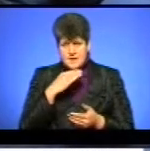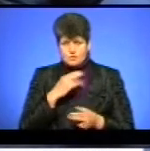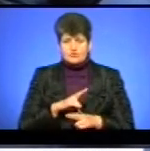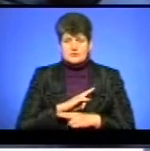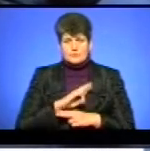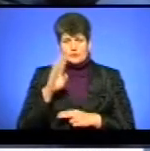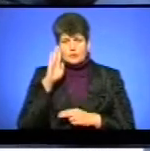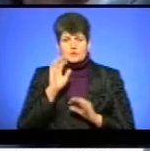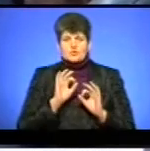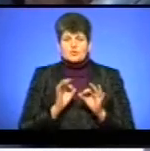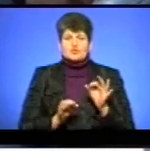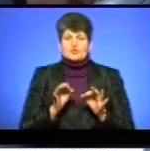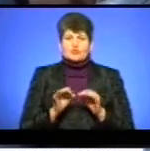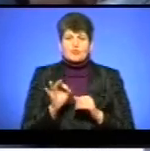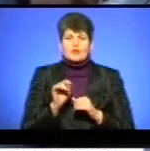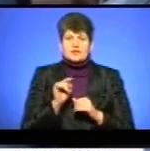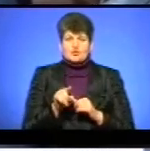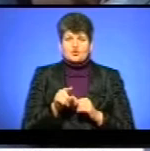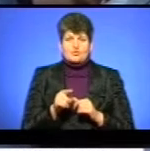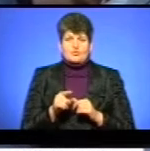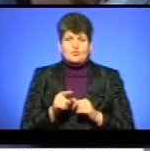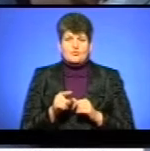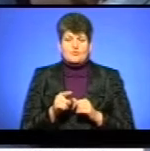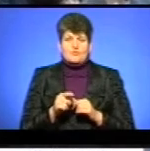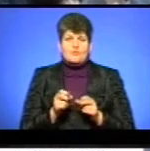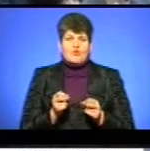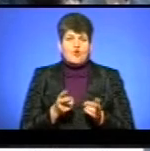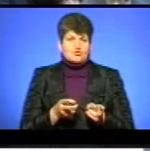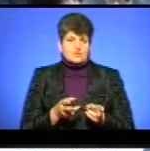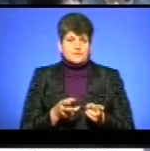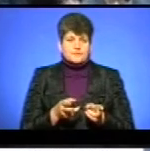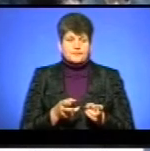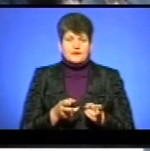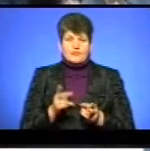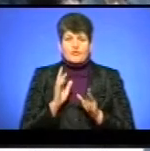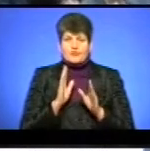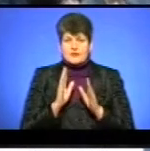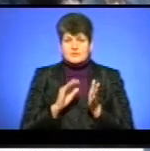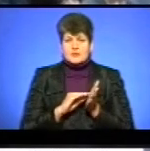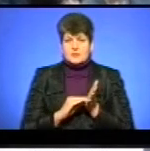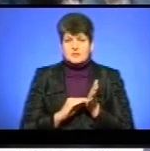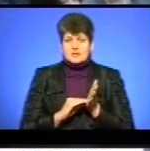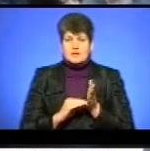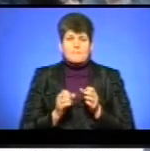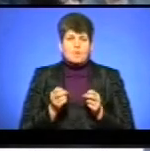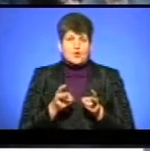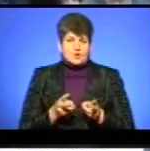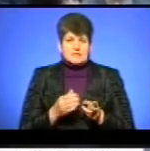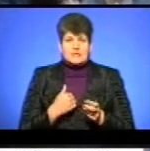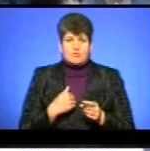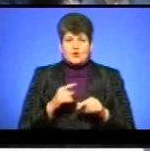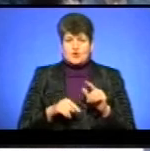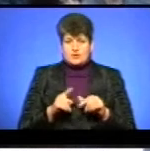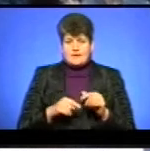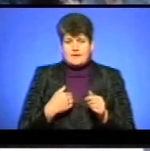Бурчука розповів суду про те, що йому погрожують. Мені в Фейсбуці поступали погрози і моїй родині,